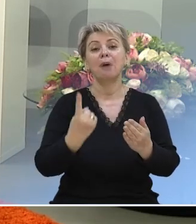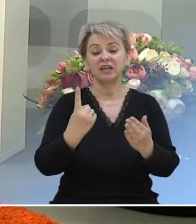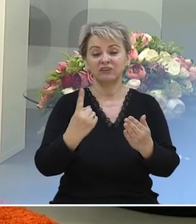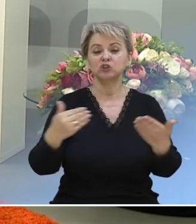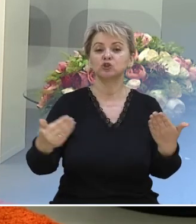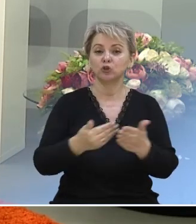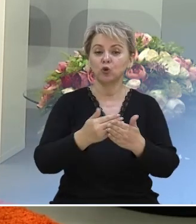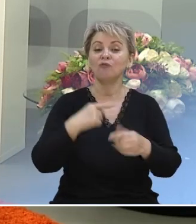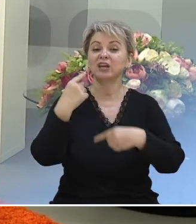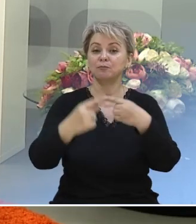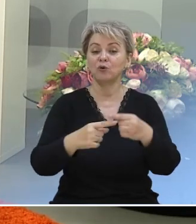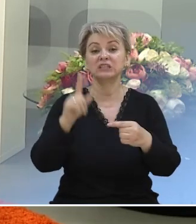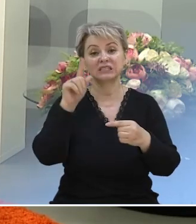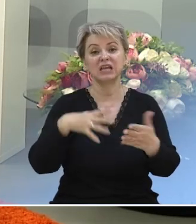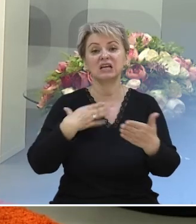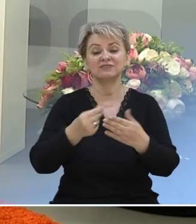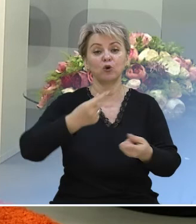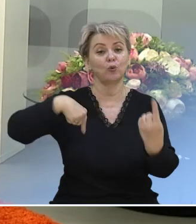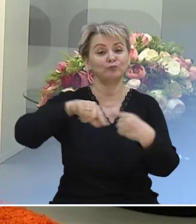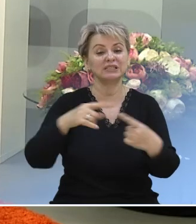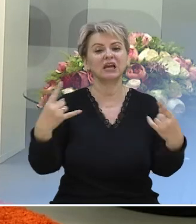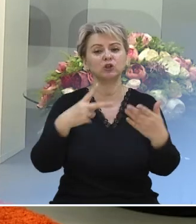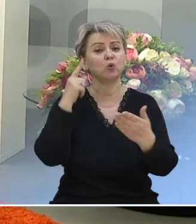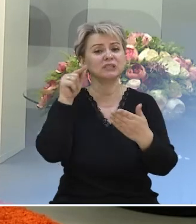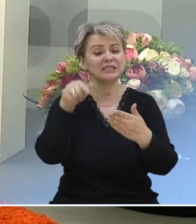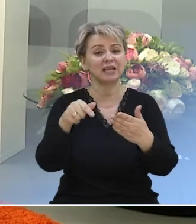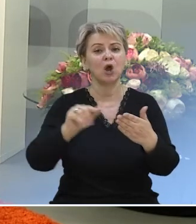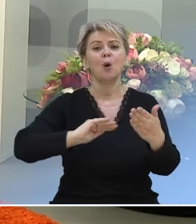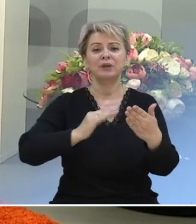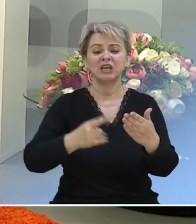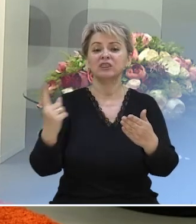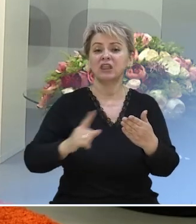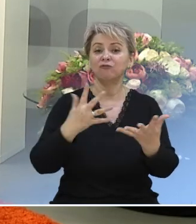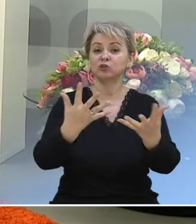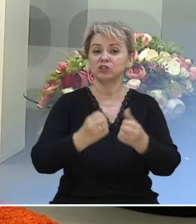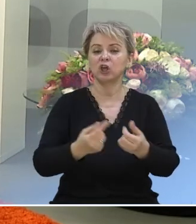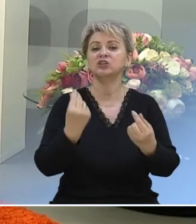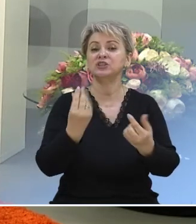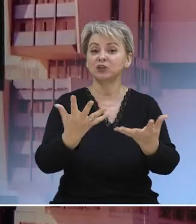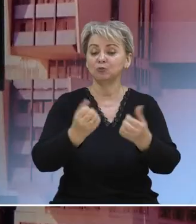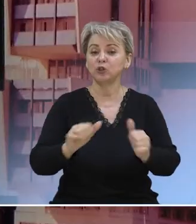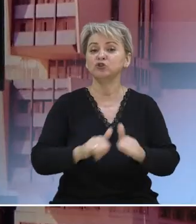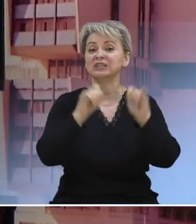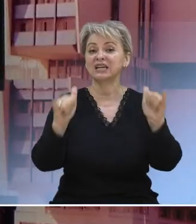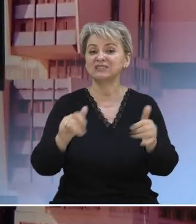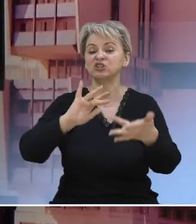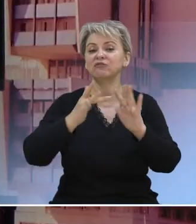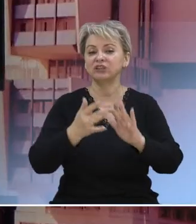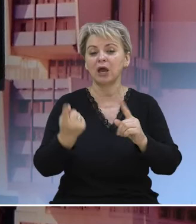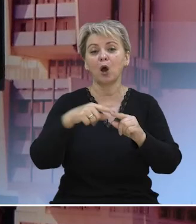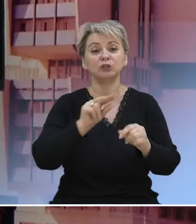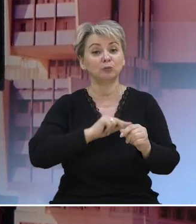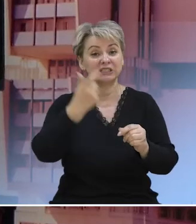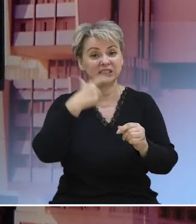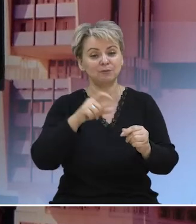прочего, появляется новый повод. Рассказать о своем бизнесе с экрана телевизора, прокачать предпринимательские навыки и получить крупную сумму на раскрутку в